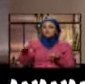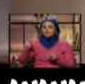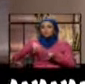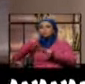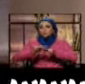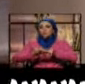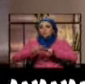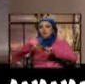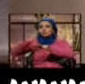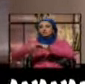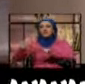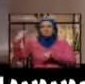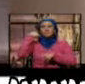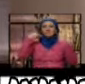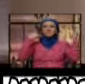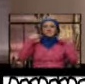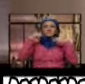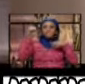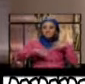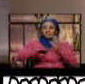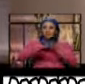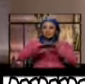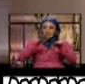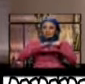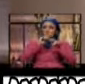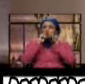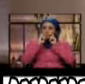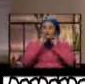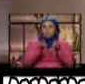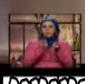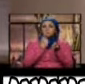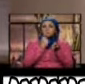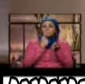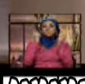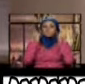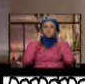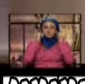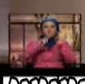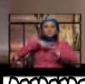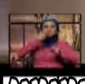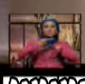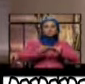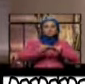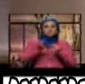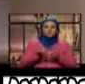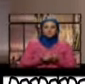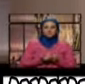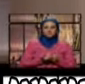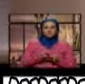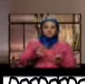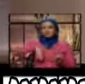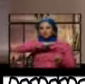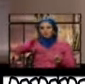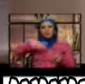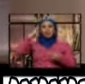تمام. طيب الشهود اللي يروح فين؟ يا ربنا سبحانه وتعالى ينسي الشهود،